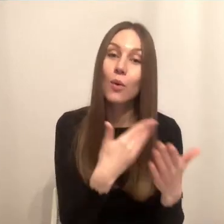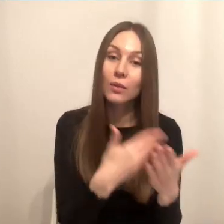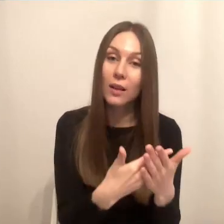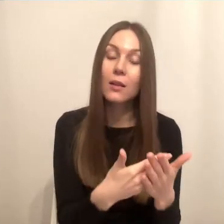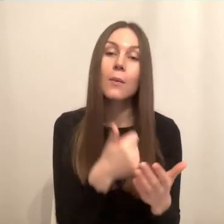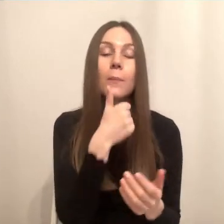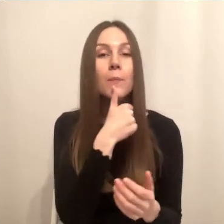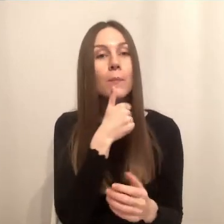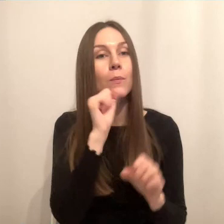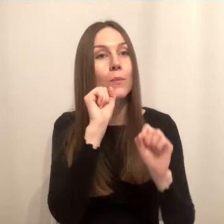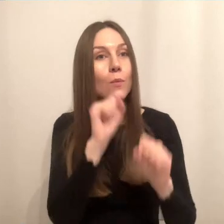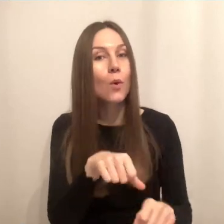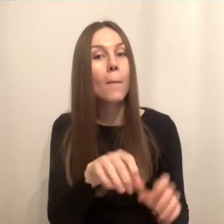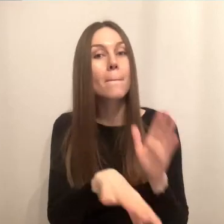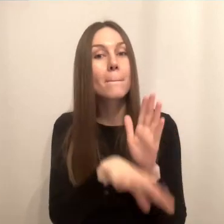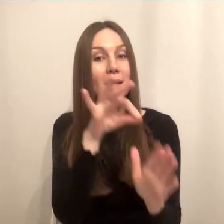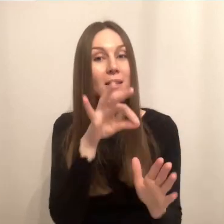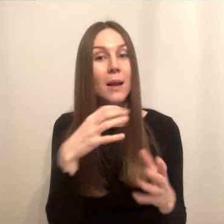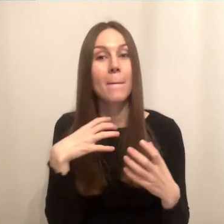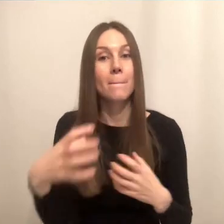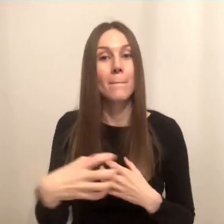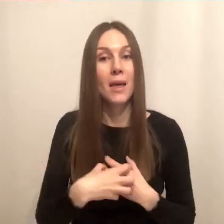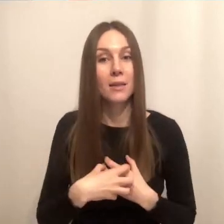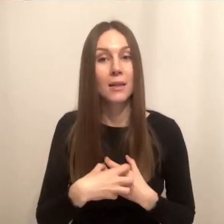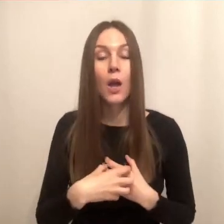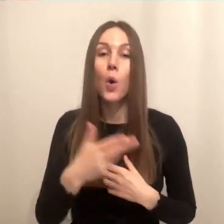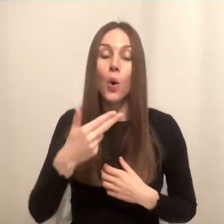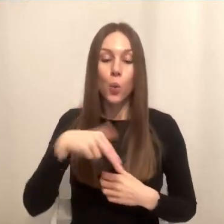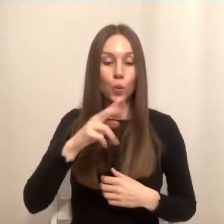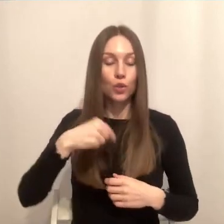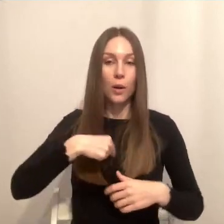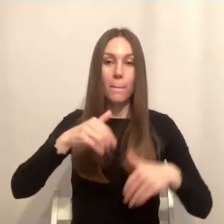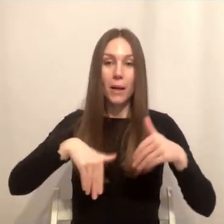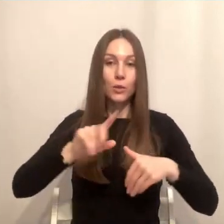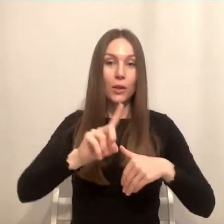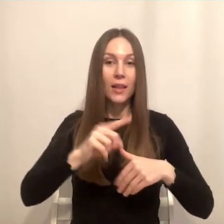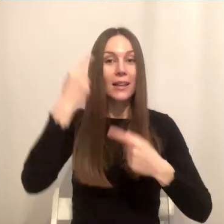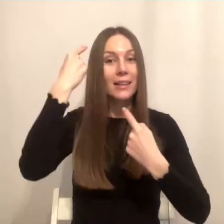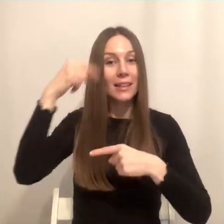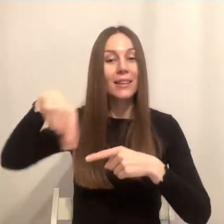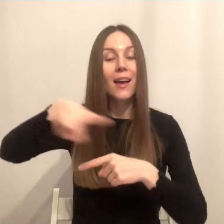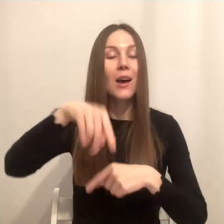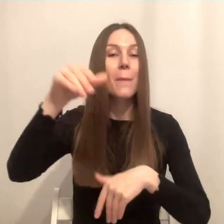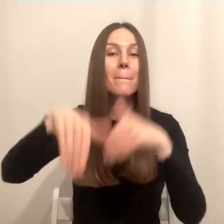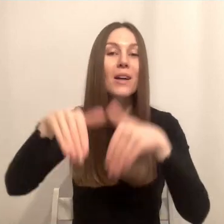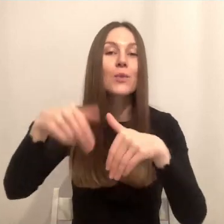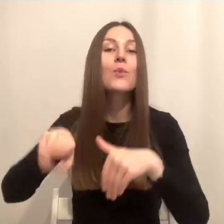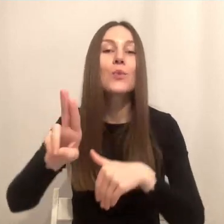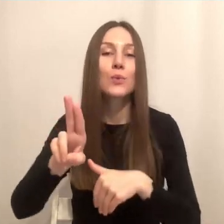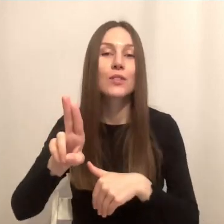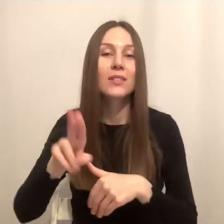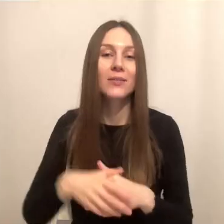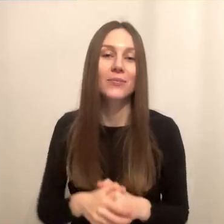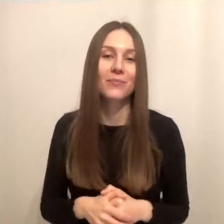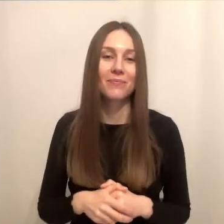galėtumėt pasirinkti iš merų, bet negalėtumėt už save balsuoti. Už ką balsuotumėt iš tų, kurie prie šito stalo arba nėra jų?